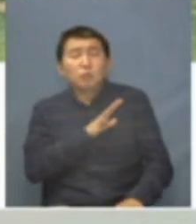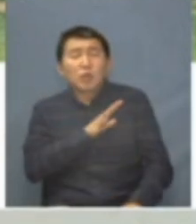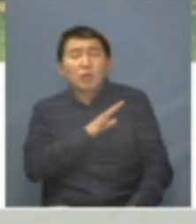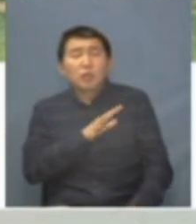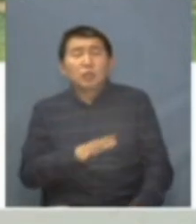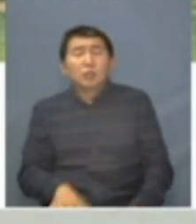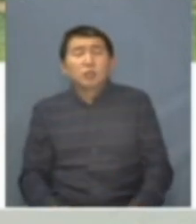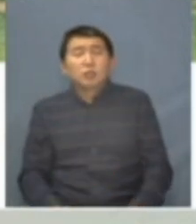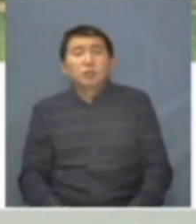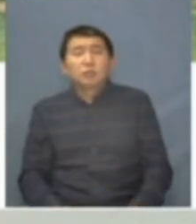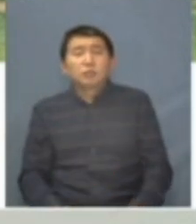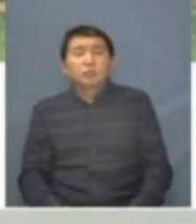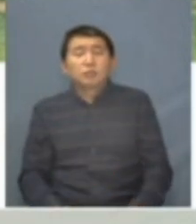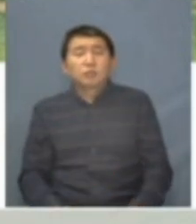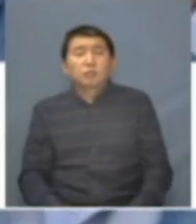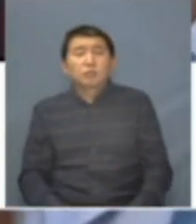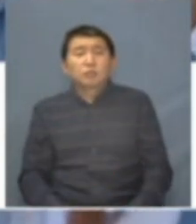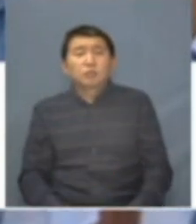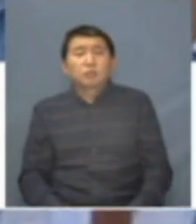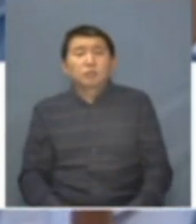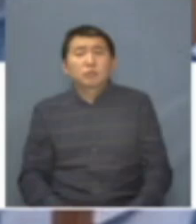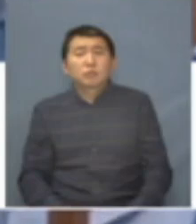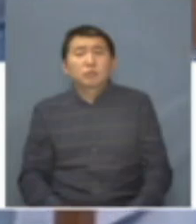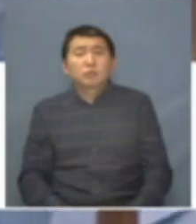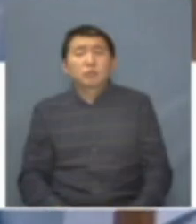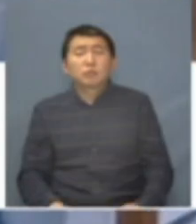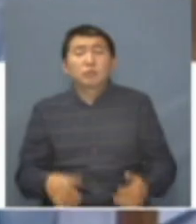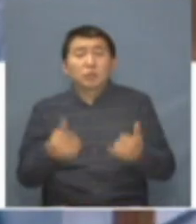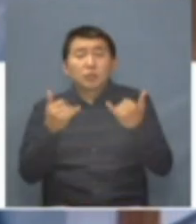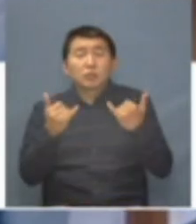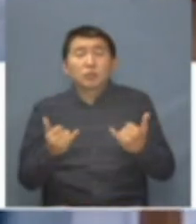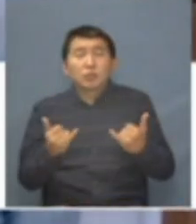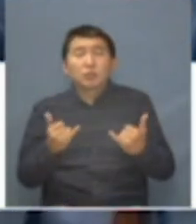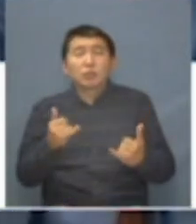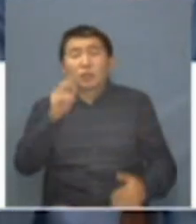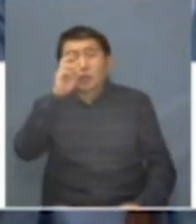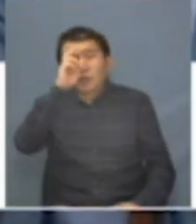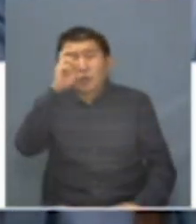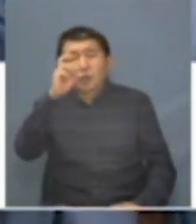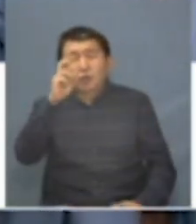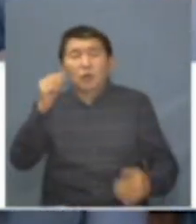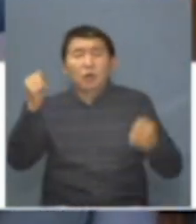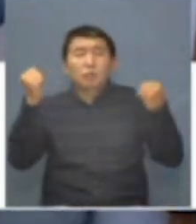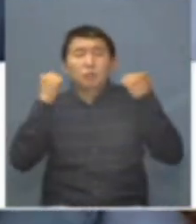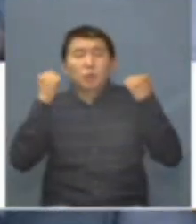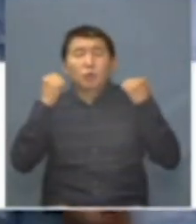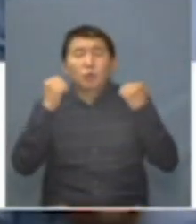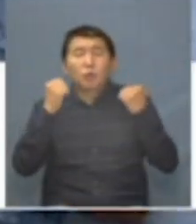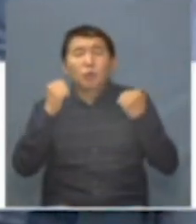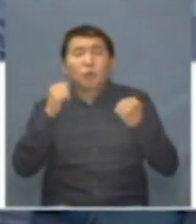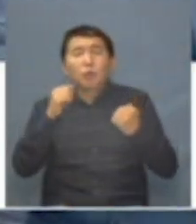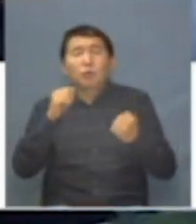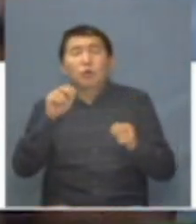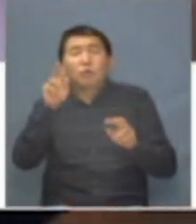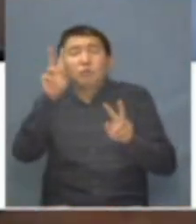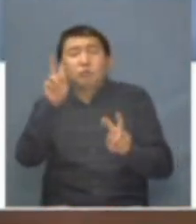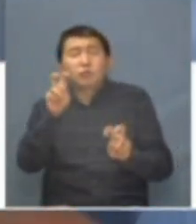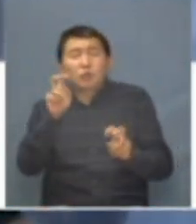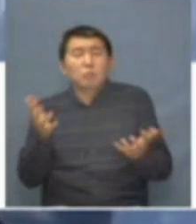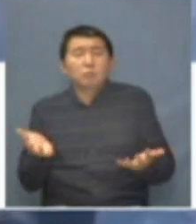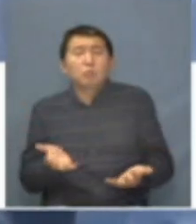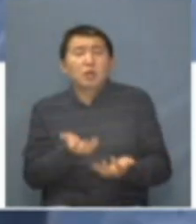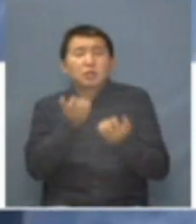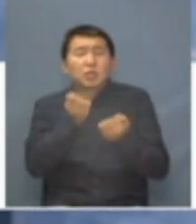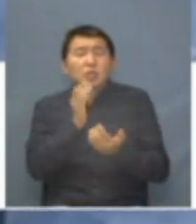атқарады. Оған жібереміз, оған абзетін барады. Қазіргі таңда мемлекет тарапынан қандай спорт түрі болмасын қолдау бар. Бапкерлерде